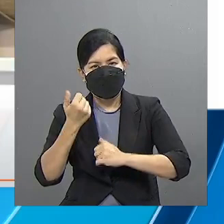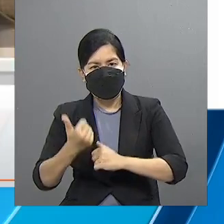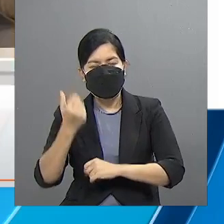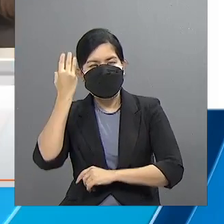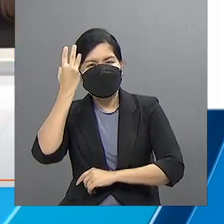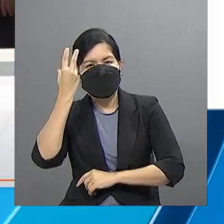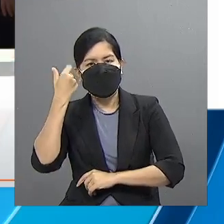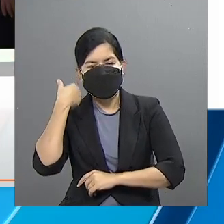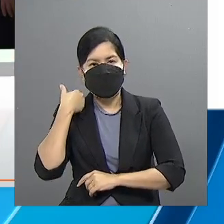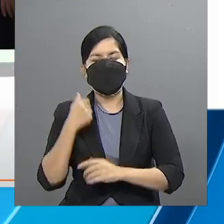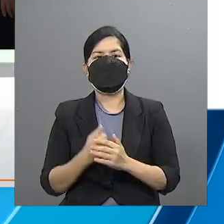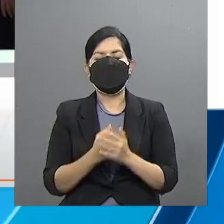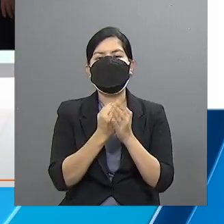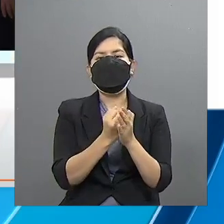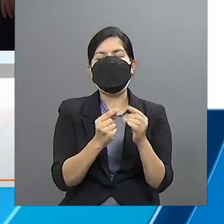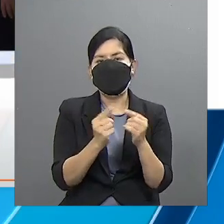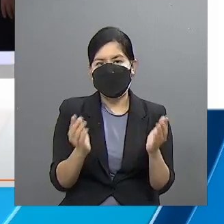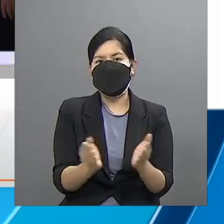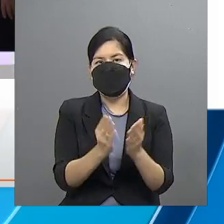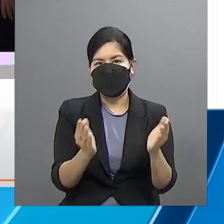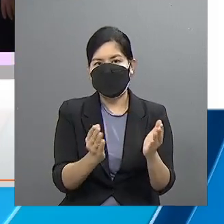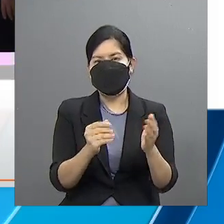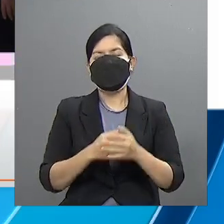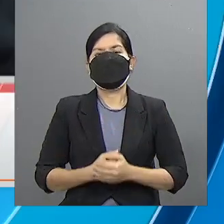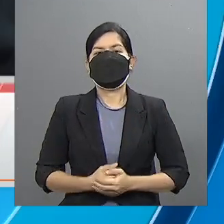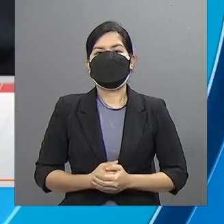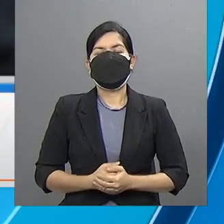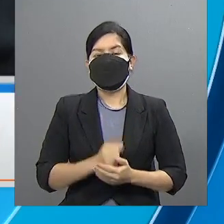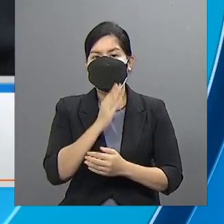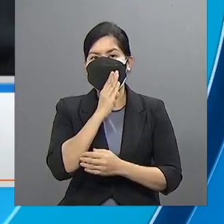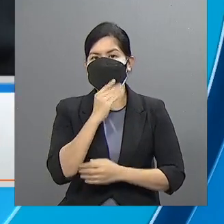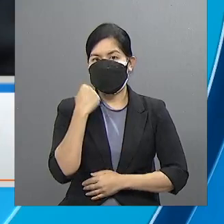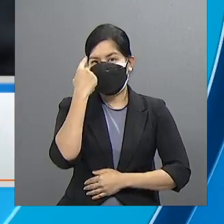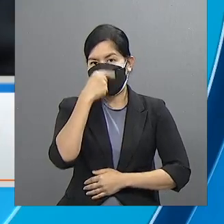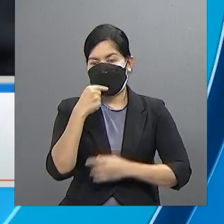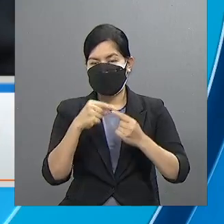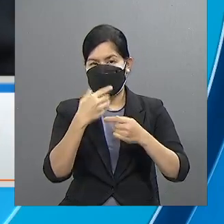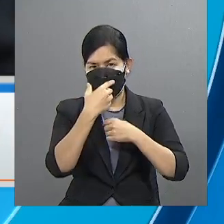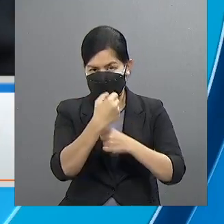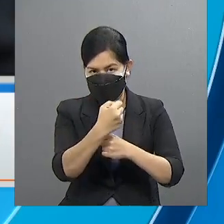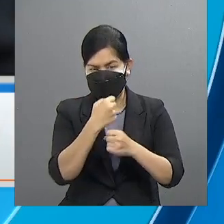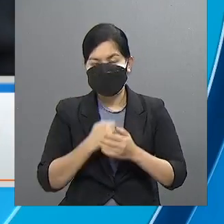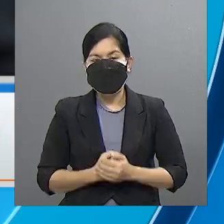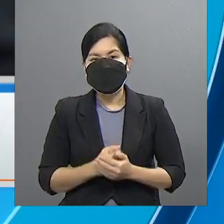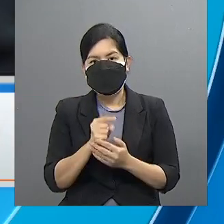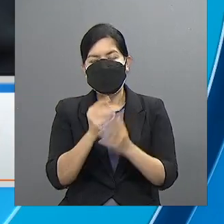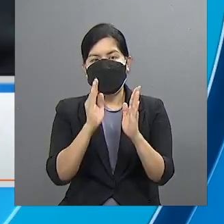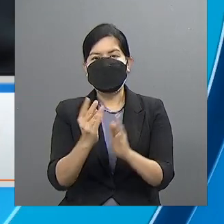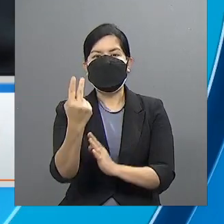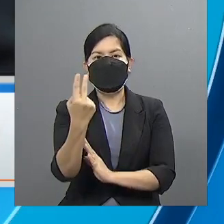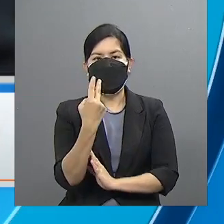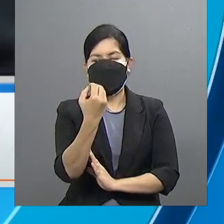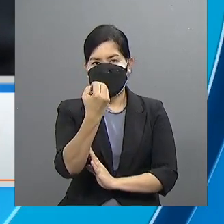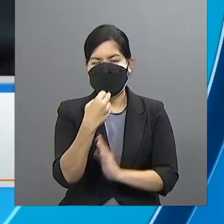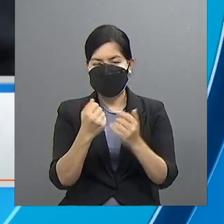ซัพพอร์ตอยู่ใช่ครับ ค่ะเพราะฉะนั้นใครที่สนใจค่ะแน่นอนว่าคุณบอสคุณบินบอกแล้วว่าตอนนี้มีการเปิดนะคะ